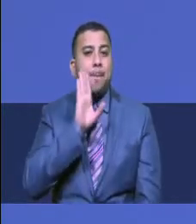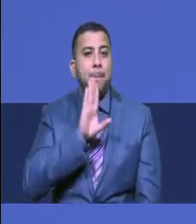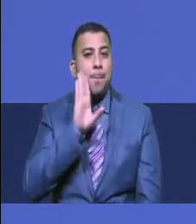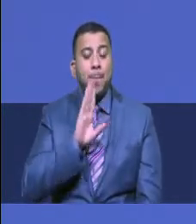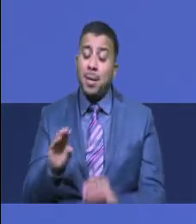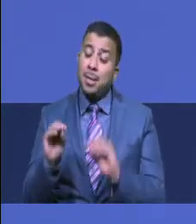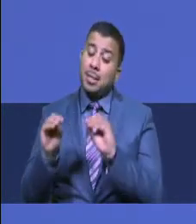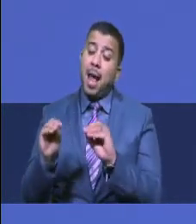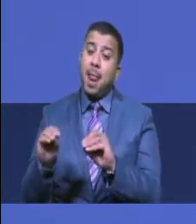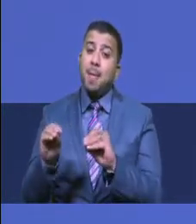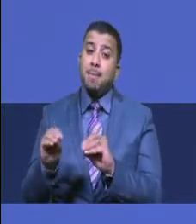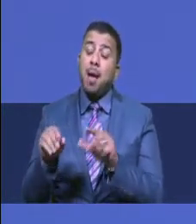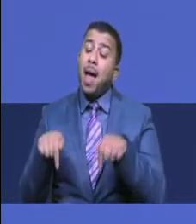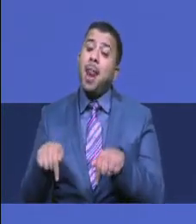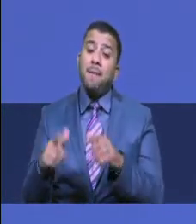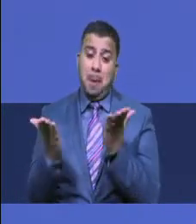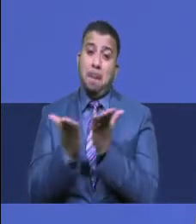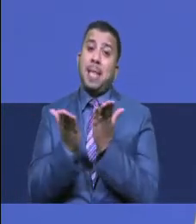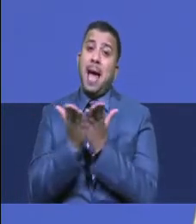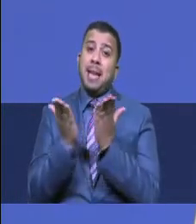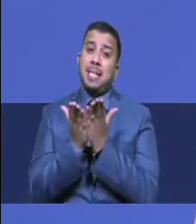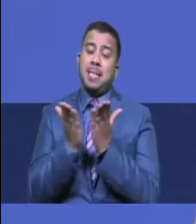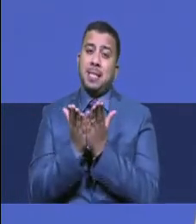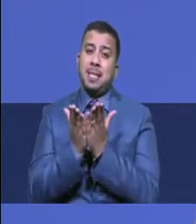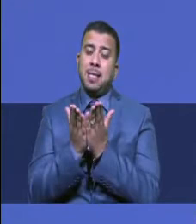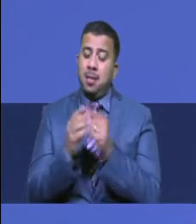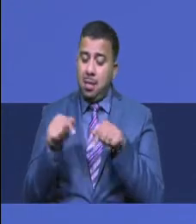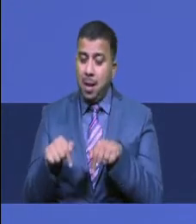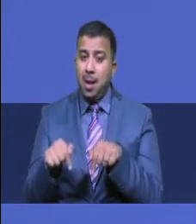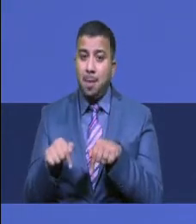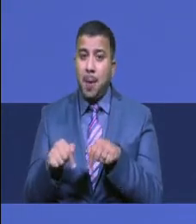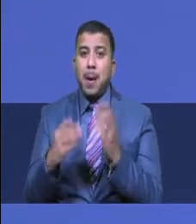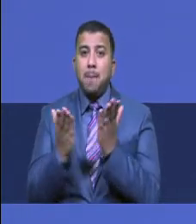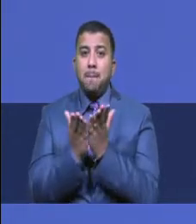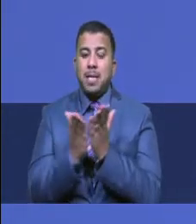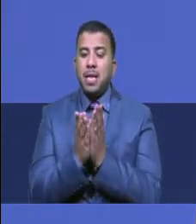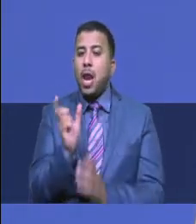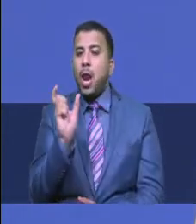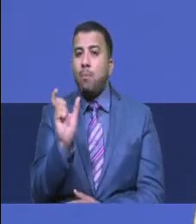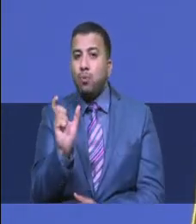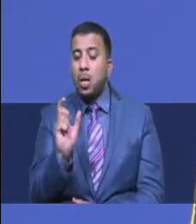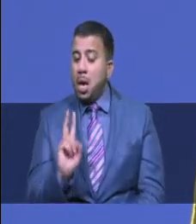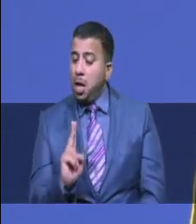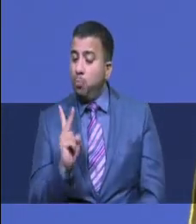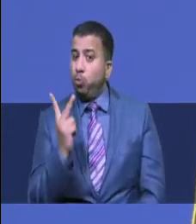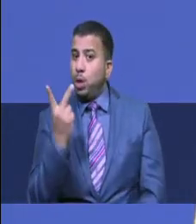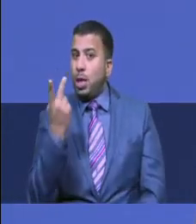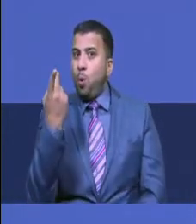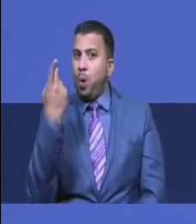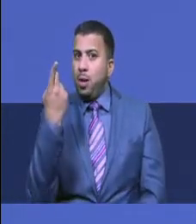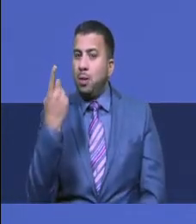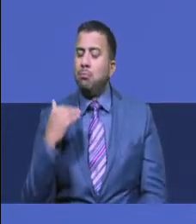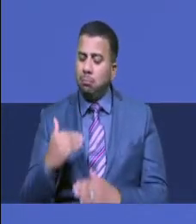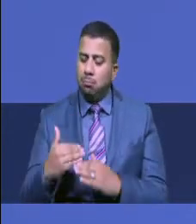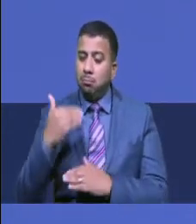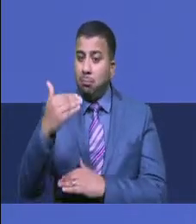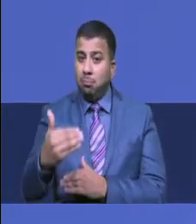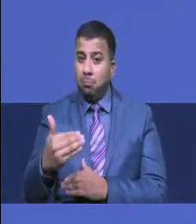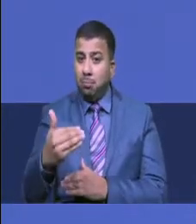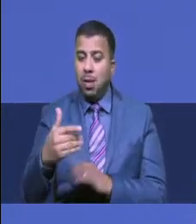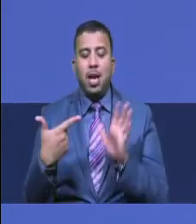والتعليم هنا في المدارس، من هنا إلى مدارس النموذجية المتطورة ثم إلى